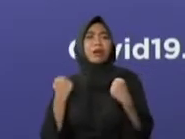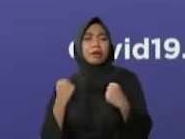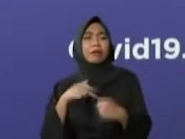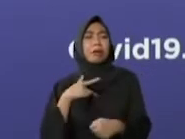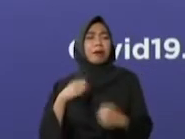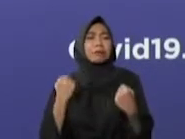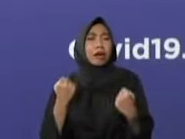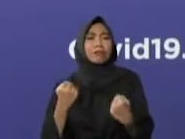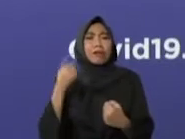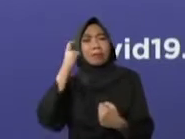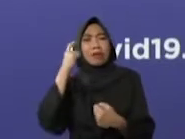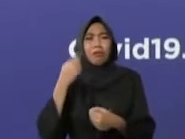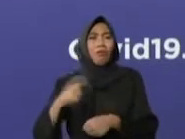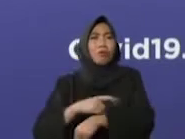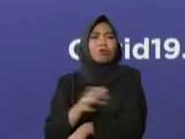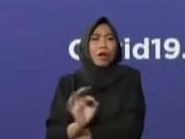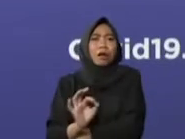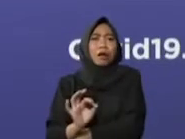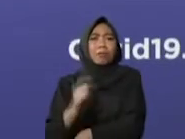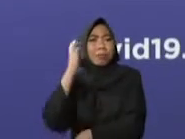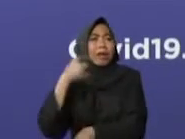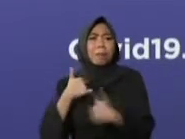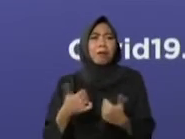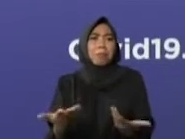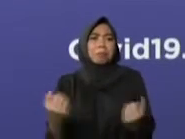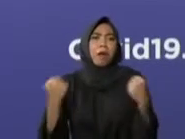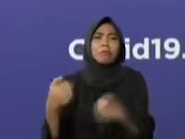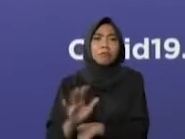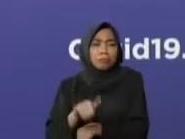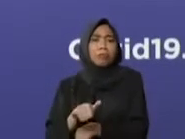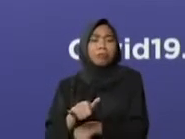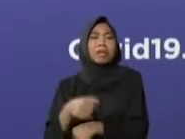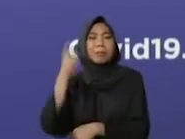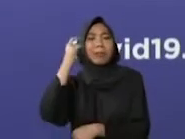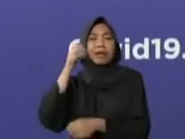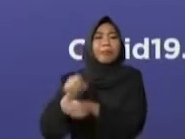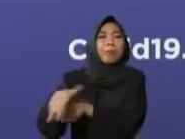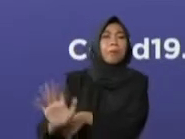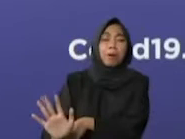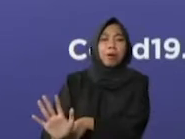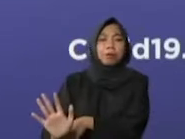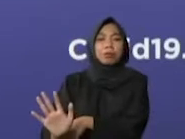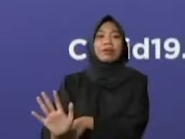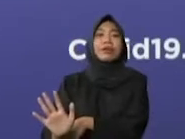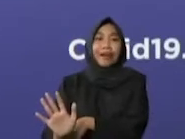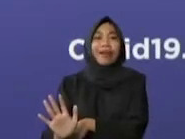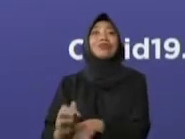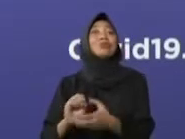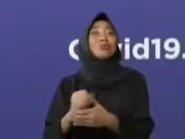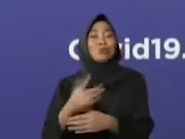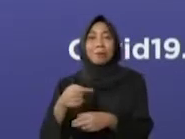bahwa dia tidak membawa virus dan dia baik-baik saja inilah yang menjadi resiko terbesar dari sumber